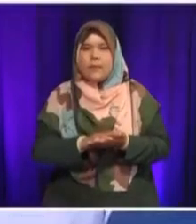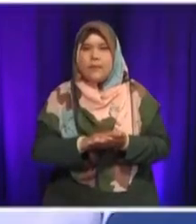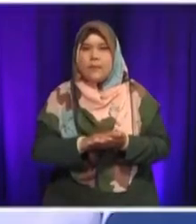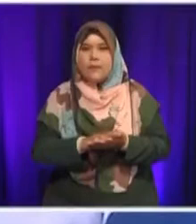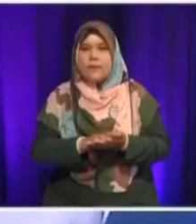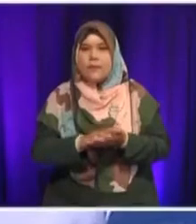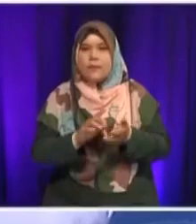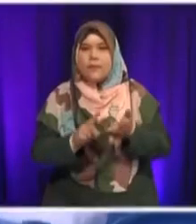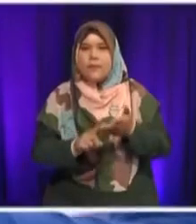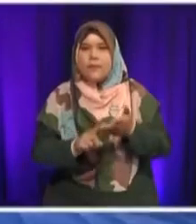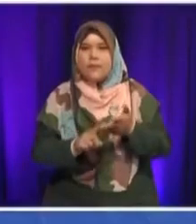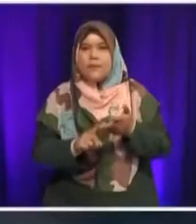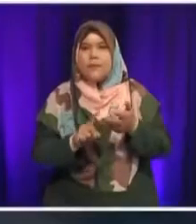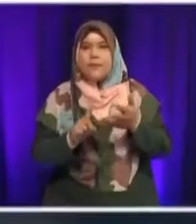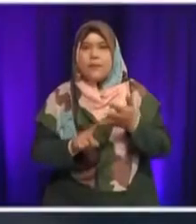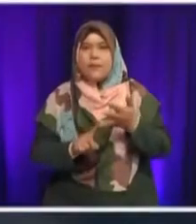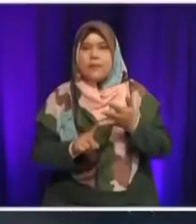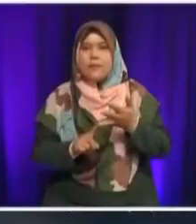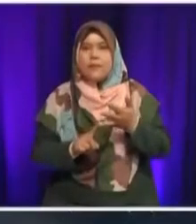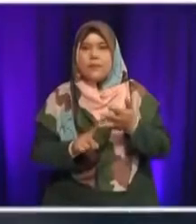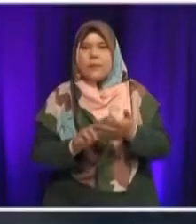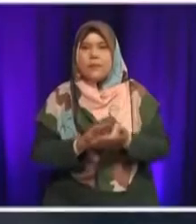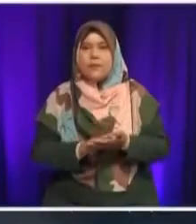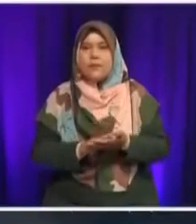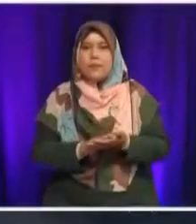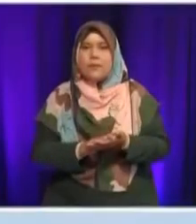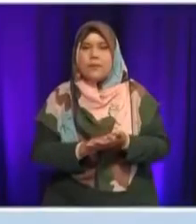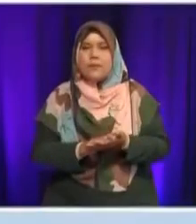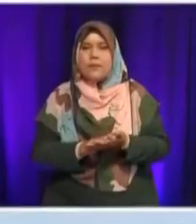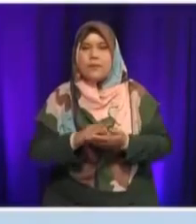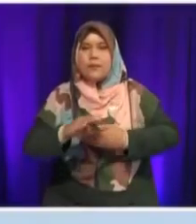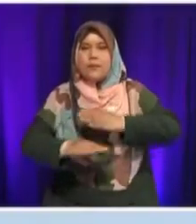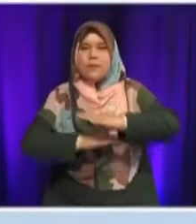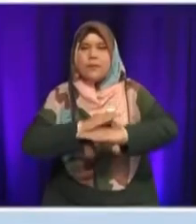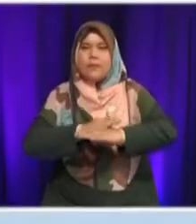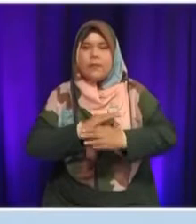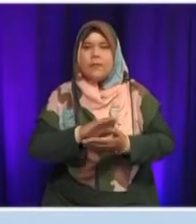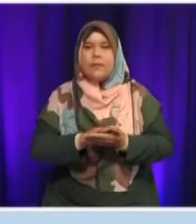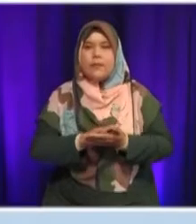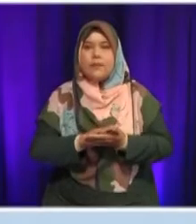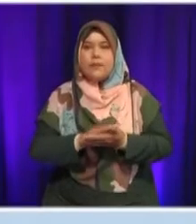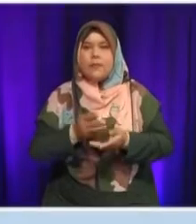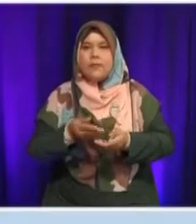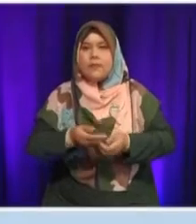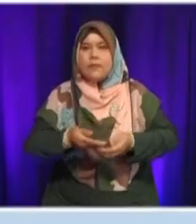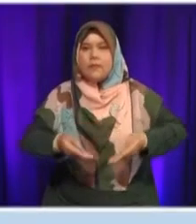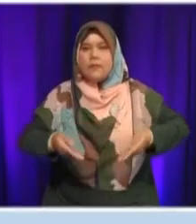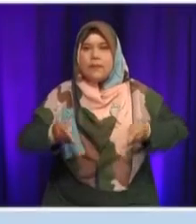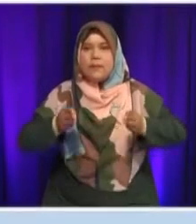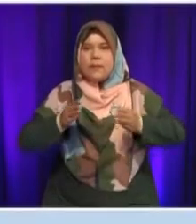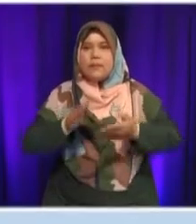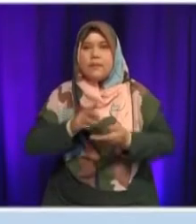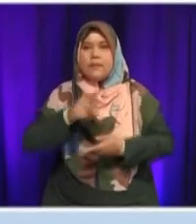baik berikutnya dan yang terakhir sekali kita perlu kaba bungkusan seperti bekas pvc